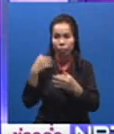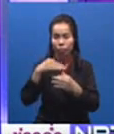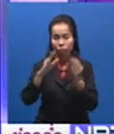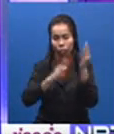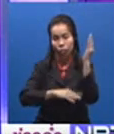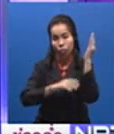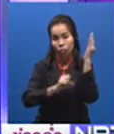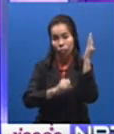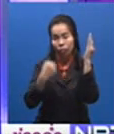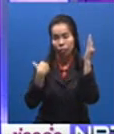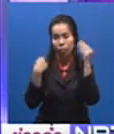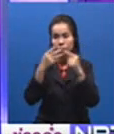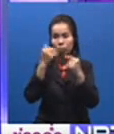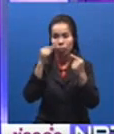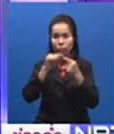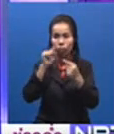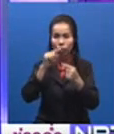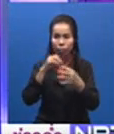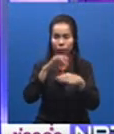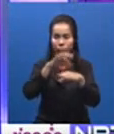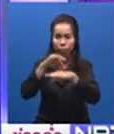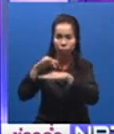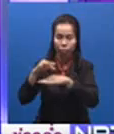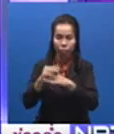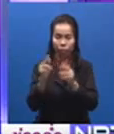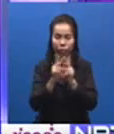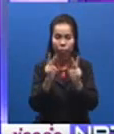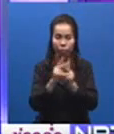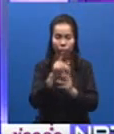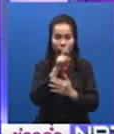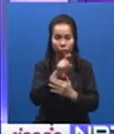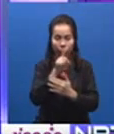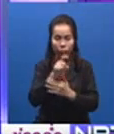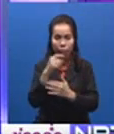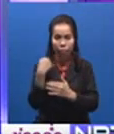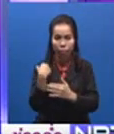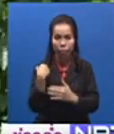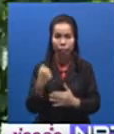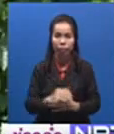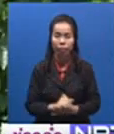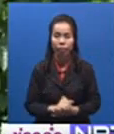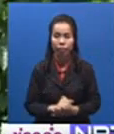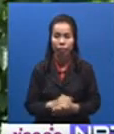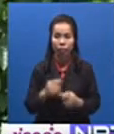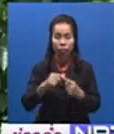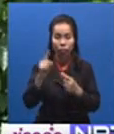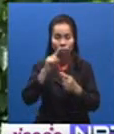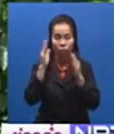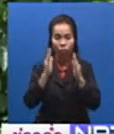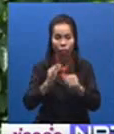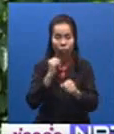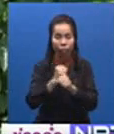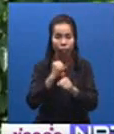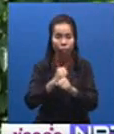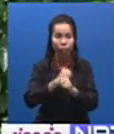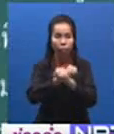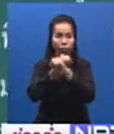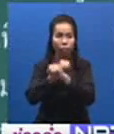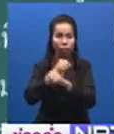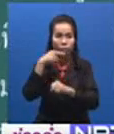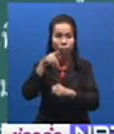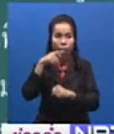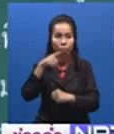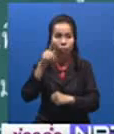สงขลาเพื่อตั้งคณะอนุกรรมการไต่สวนข้อเท็จจริงการดำเนินโครงการค่ะภายหลังเจ้าหน้าที่สำนักงานป้องกันและปราบปรามการ